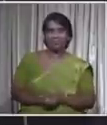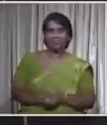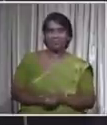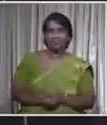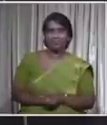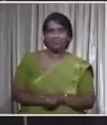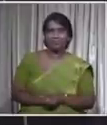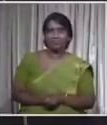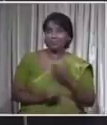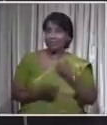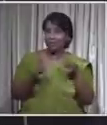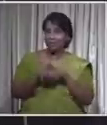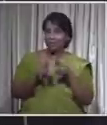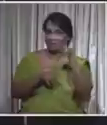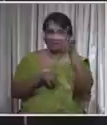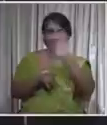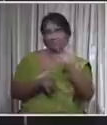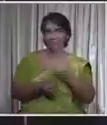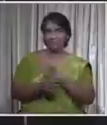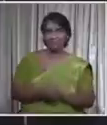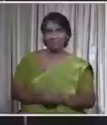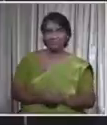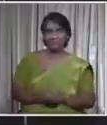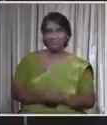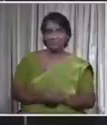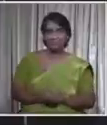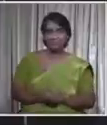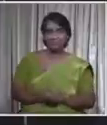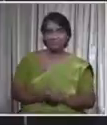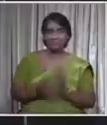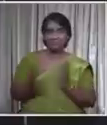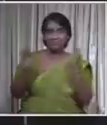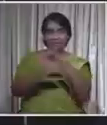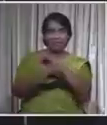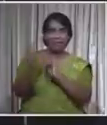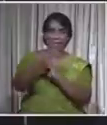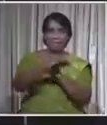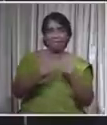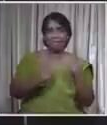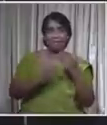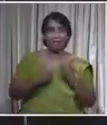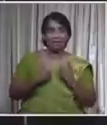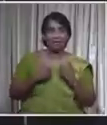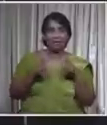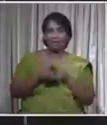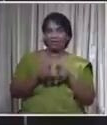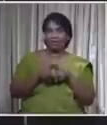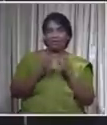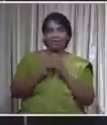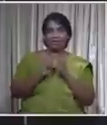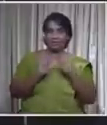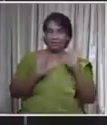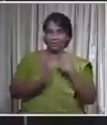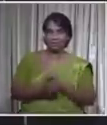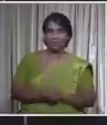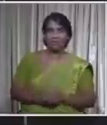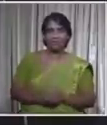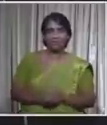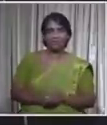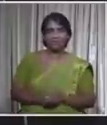මම වගේ නම් හැදෙන්න එපා අල්ලපු ආසන පැන්නට කමන්නේ මම වගේ නම් පුතා හැදෙන්න එපා එච්චරයි මම කියන්නේ